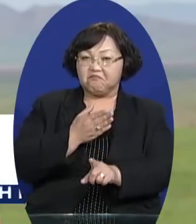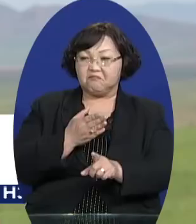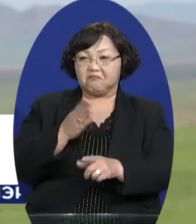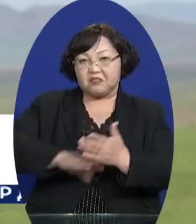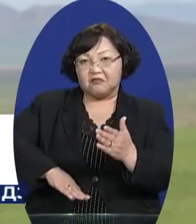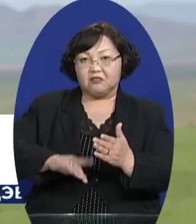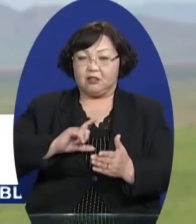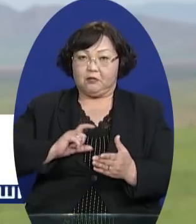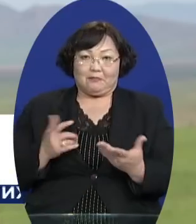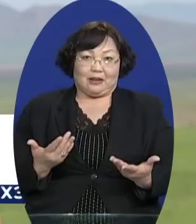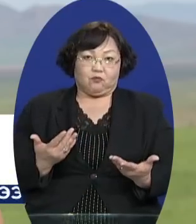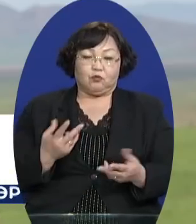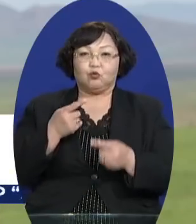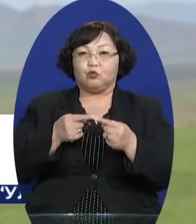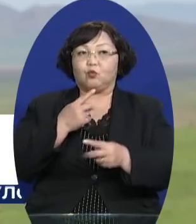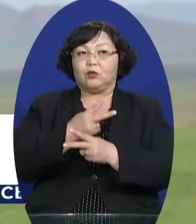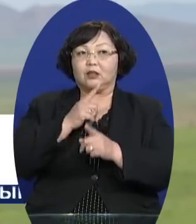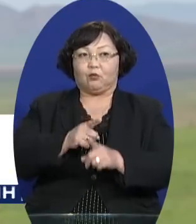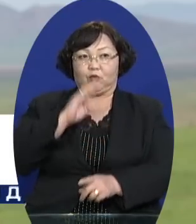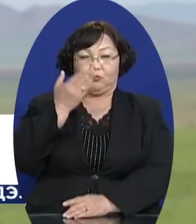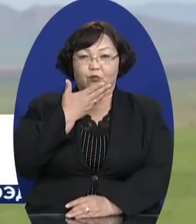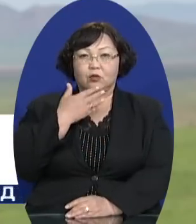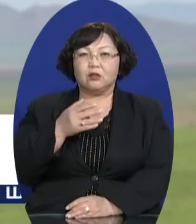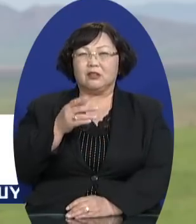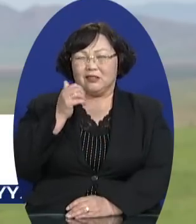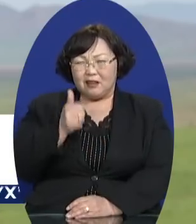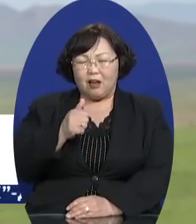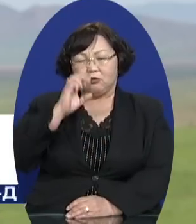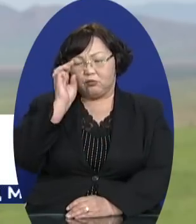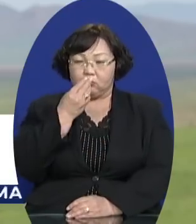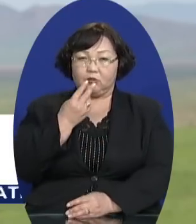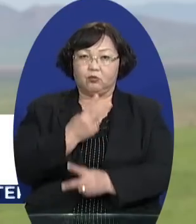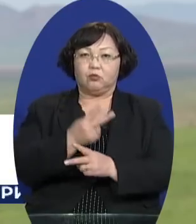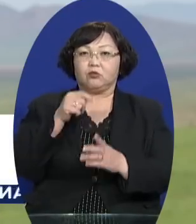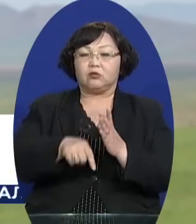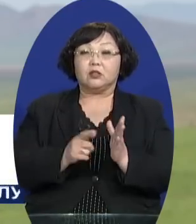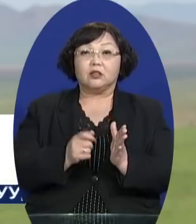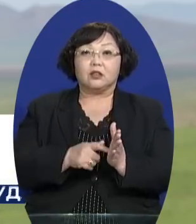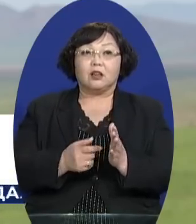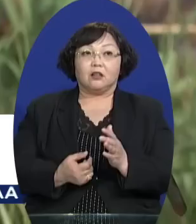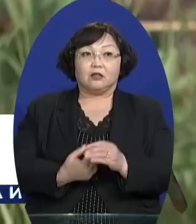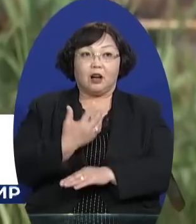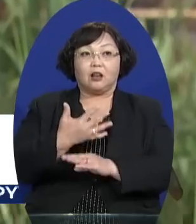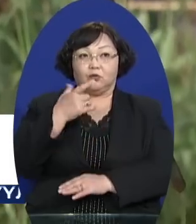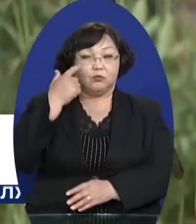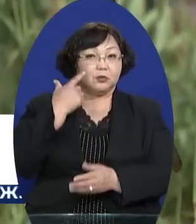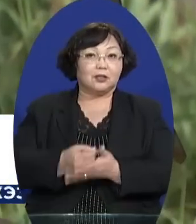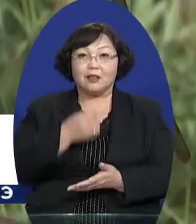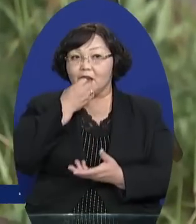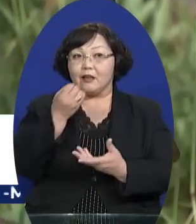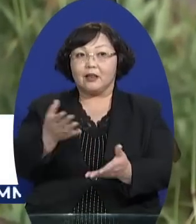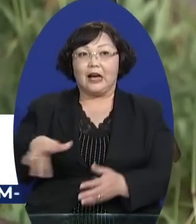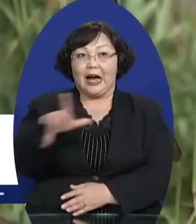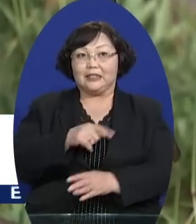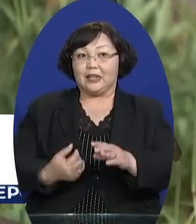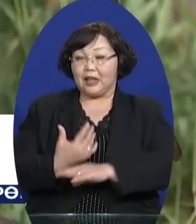бас торгож чадахгүй л байна. Энэ дээр бол бас нэг юмнууд нь тодорхой үйл зүгээр юм болол гэж тарайлан чиний хувьд бол одоо саналаа хэлж байна. Газар тарайлан